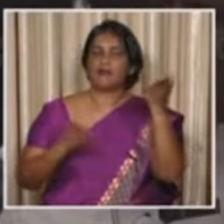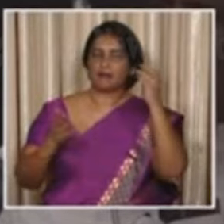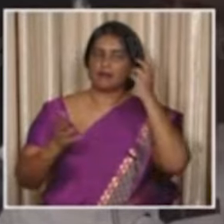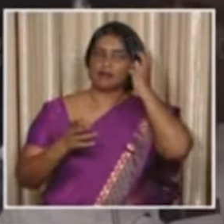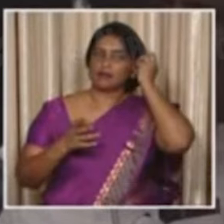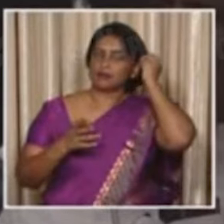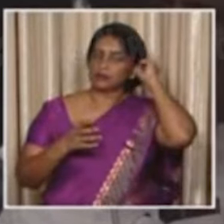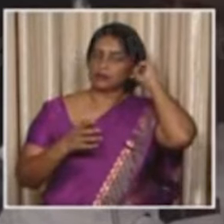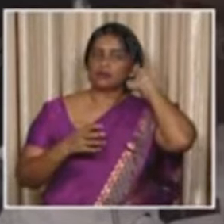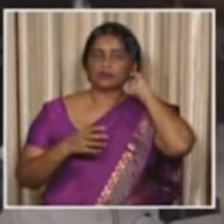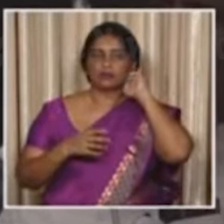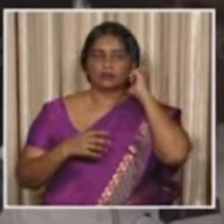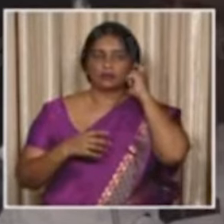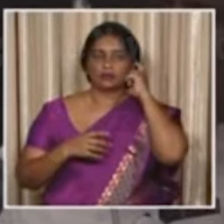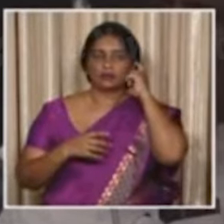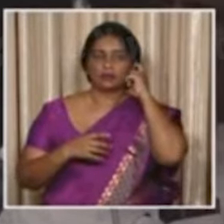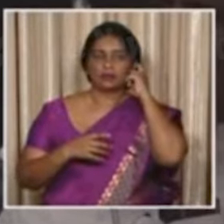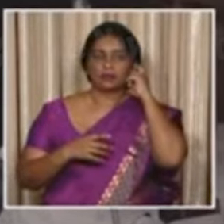ඉතිහාසයේ